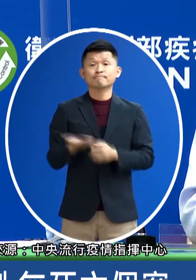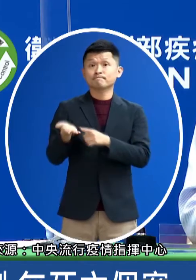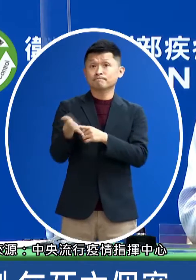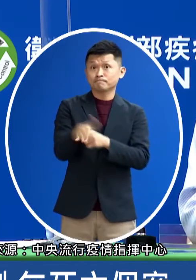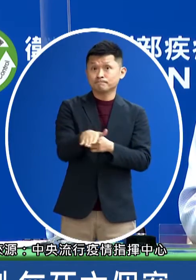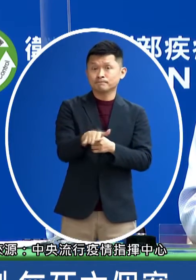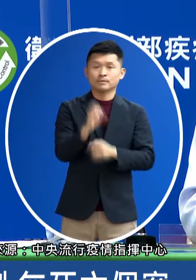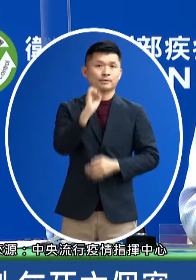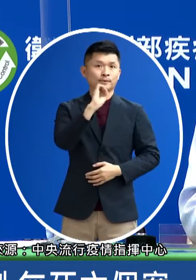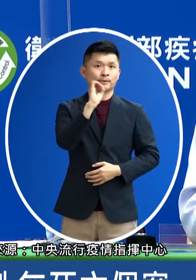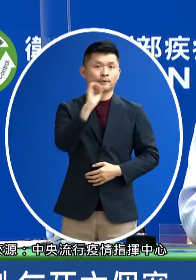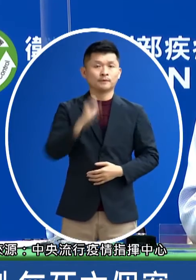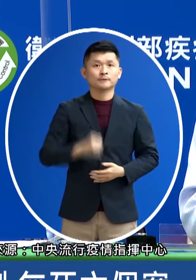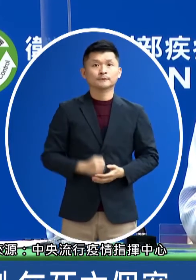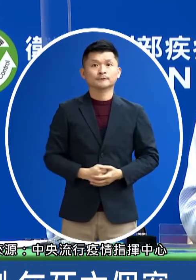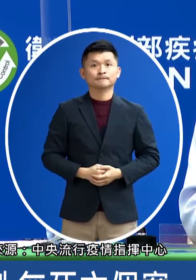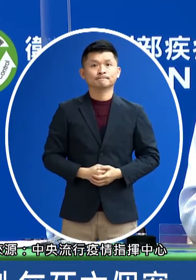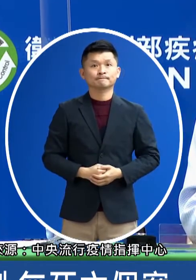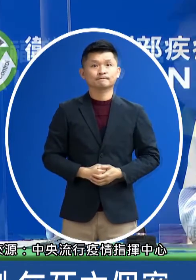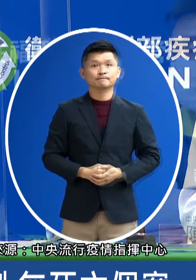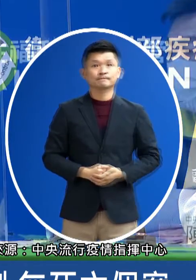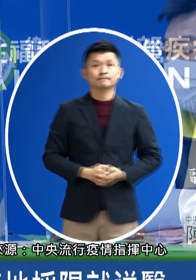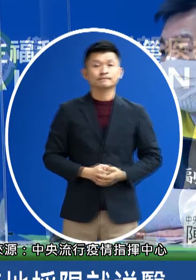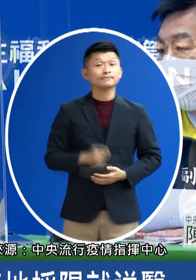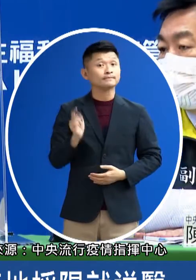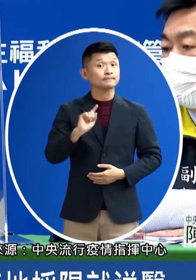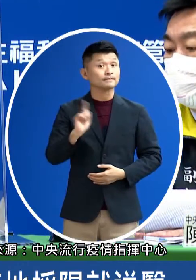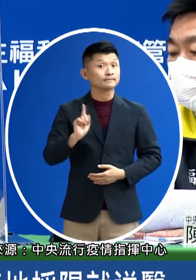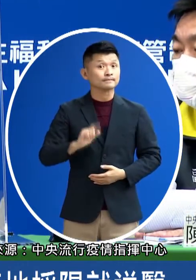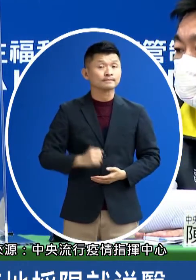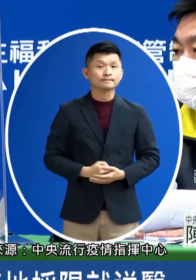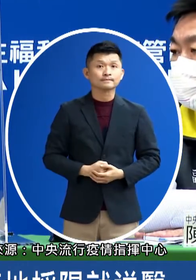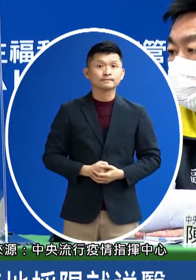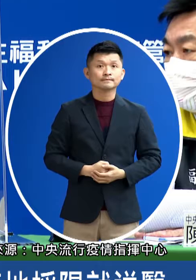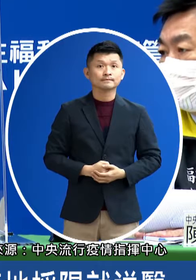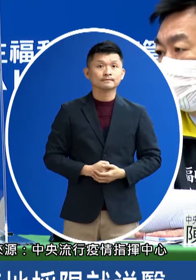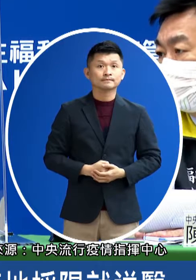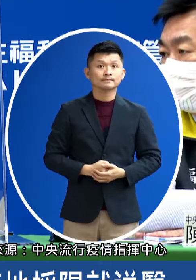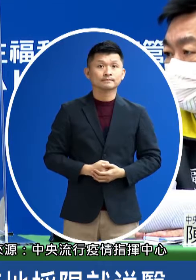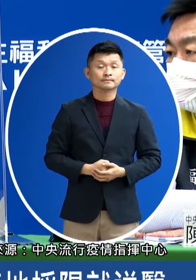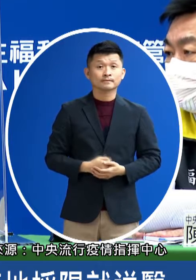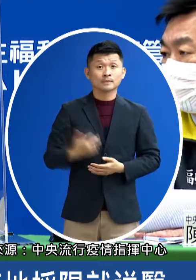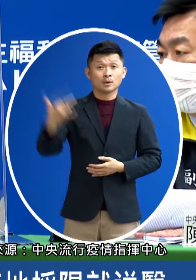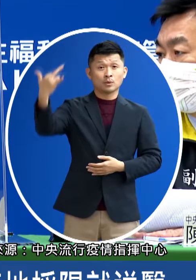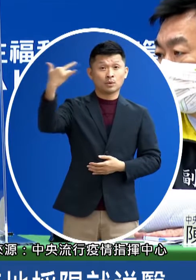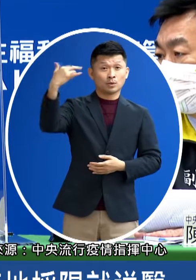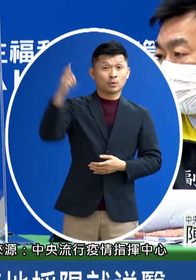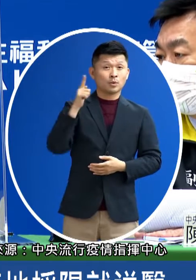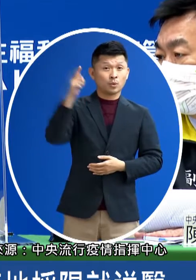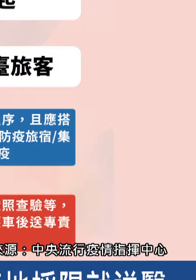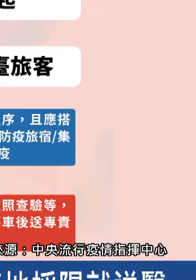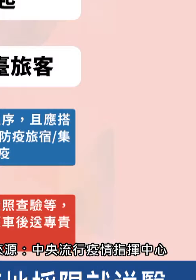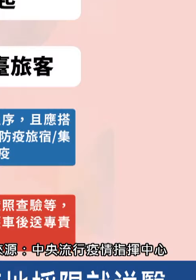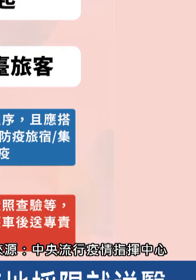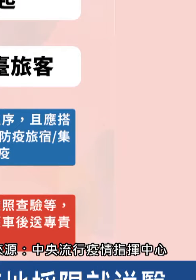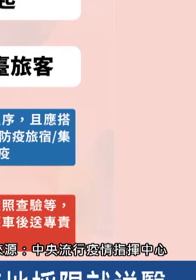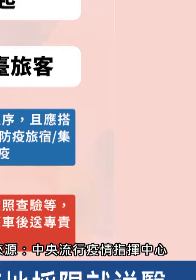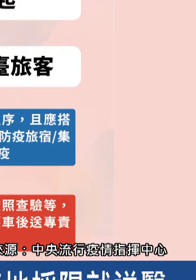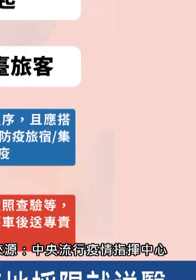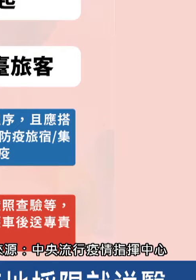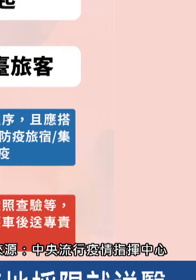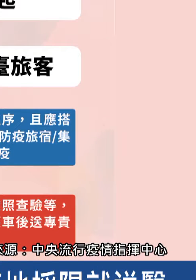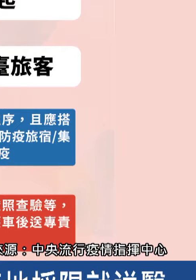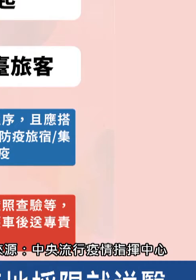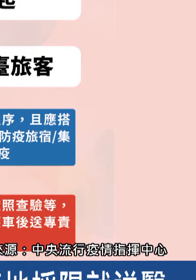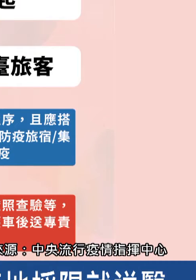那入境主要国家，那美国还有11例。 Omicron 变种病毒来势汹汹，指挥中心10号宣布1月11号